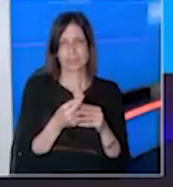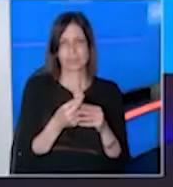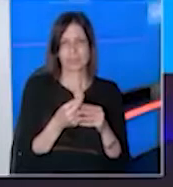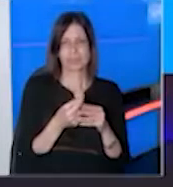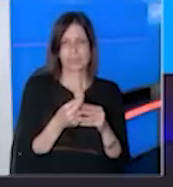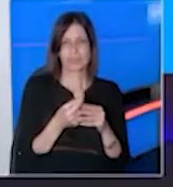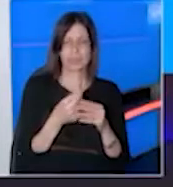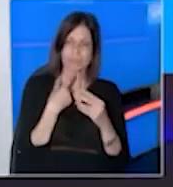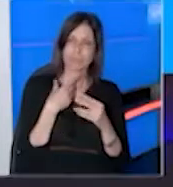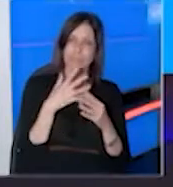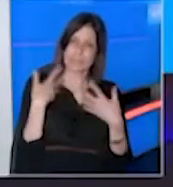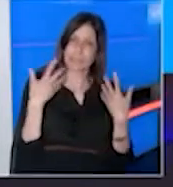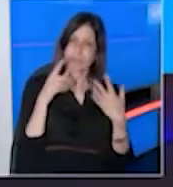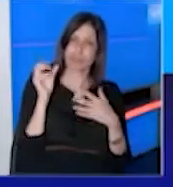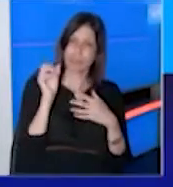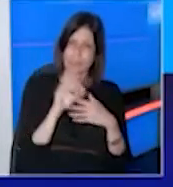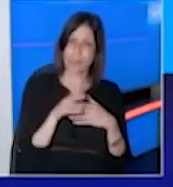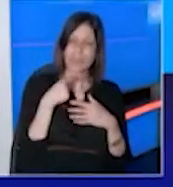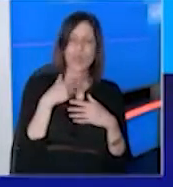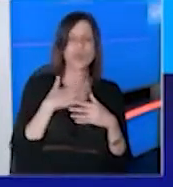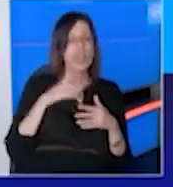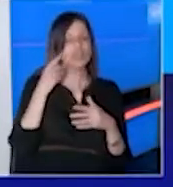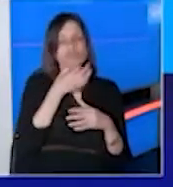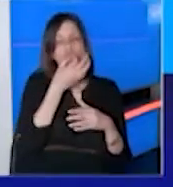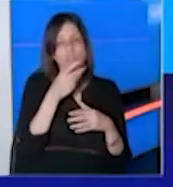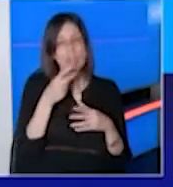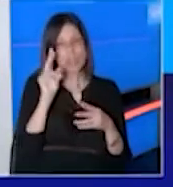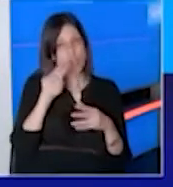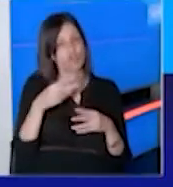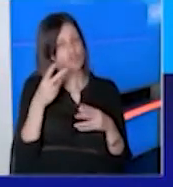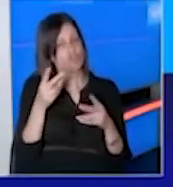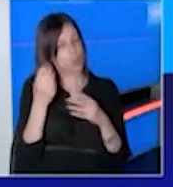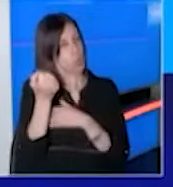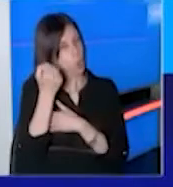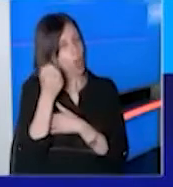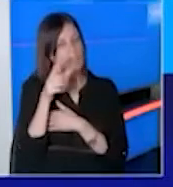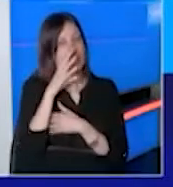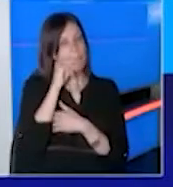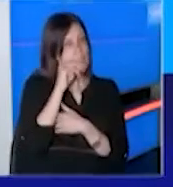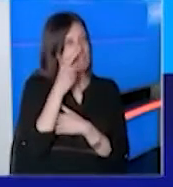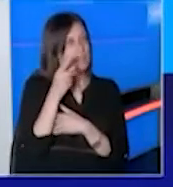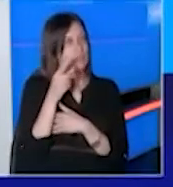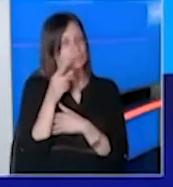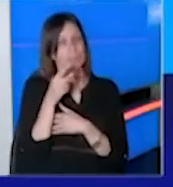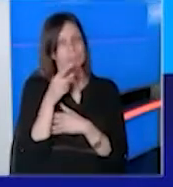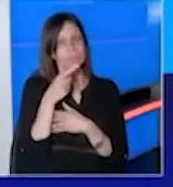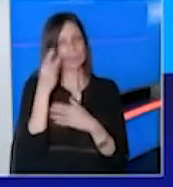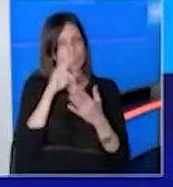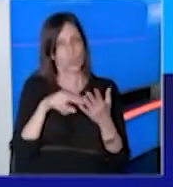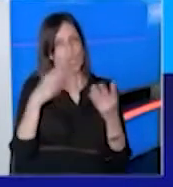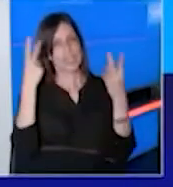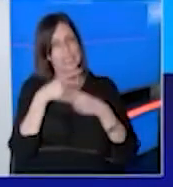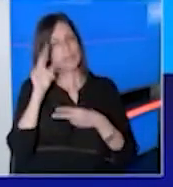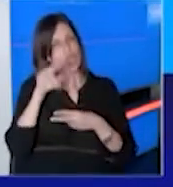הפה. כן, אני שמח. כי אני רוצה באמת לשאול אותך, אתה יודע, אם יש לכם את הכוח הזה, ואתה מדבר, ואתה קורך הסכם עם יש